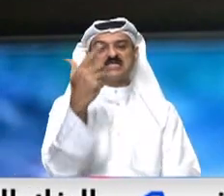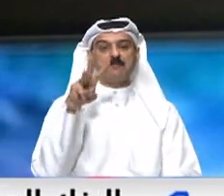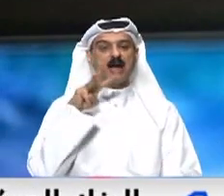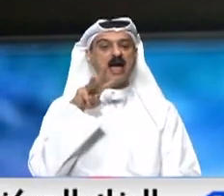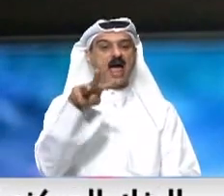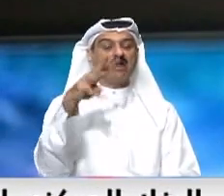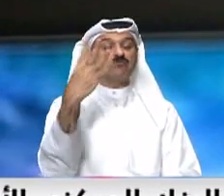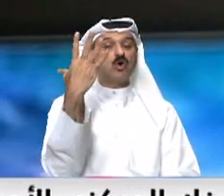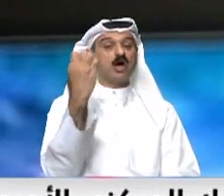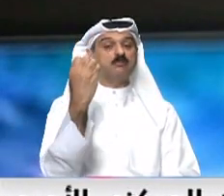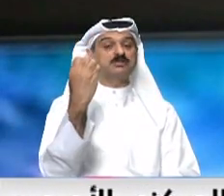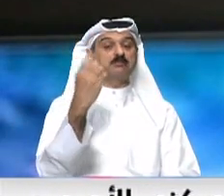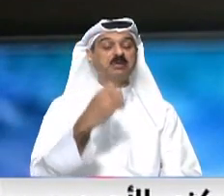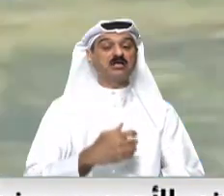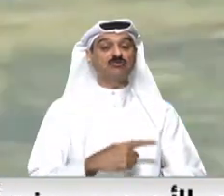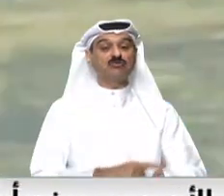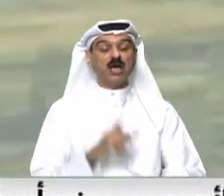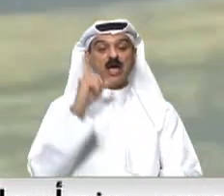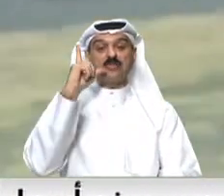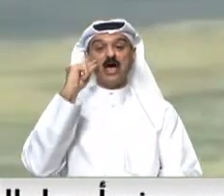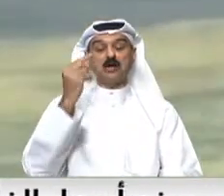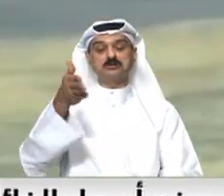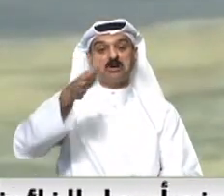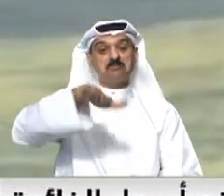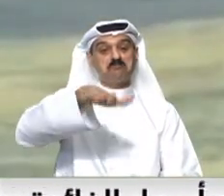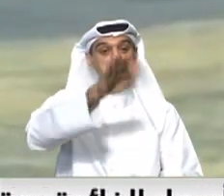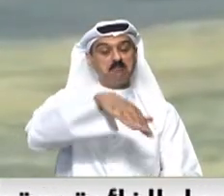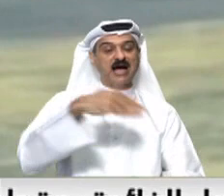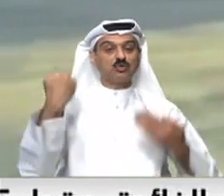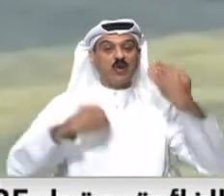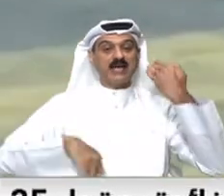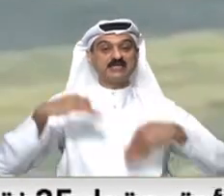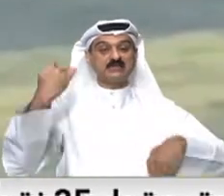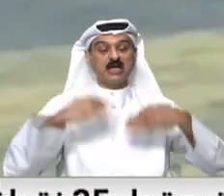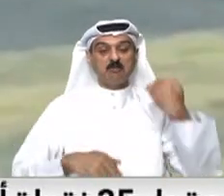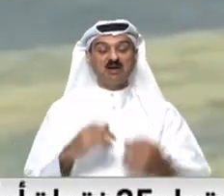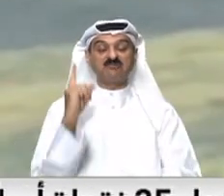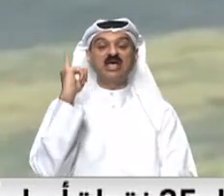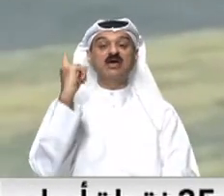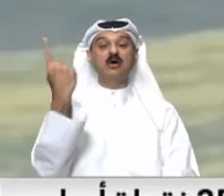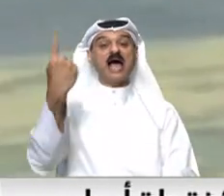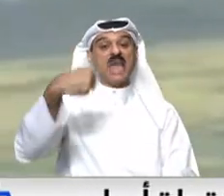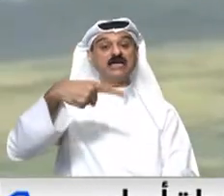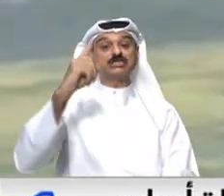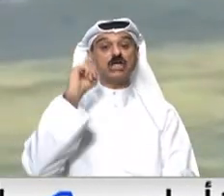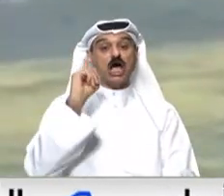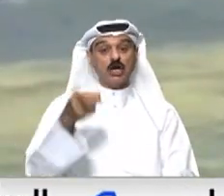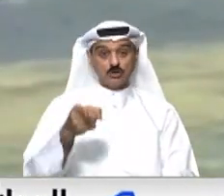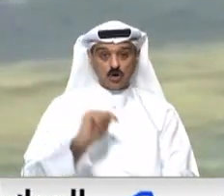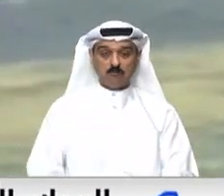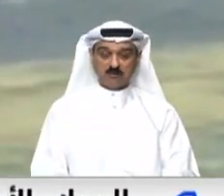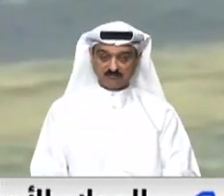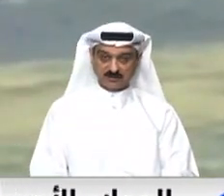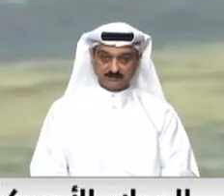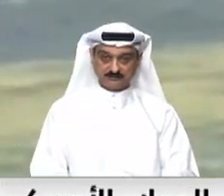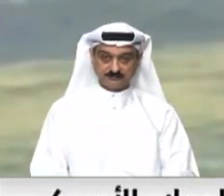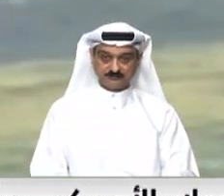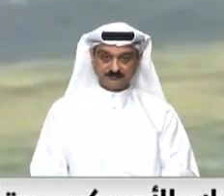7500 مقاتل بين قتيل وجريح في الايام العشره الماضيه على خطوط التماس